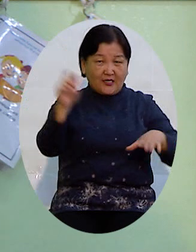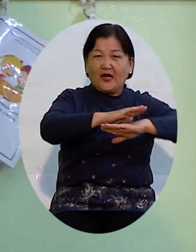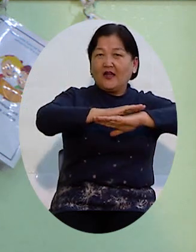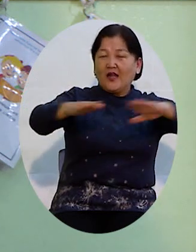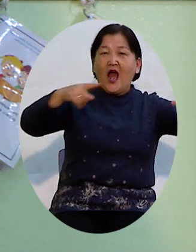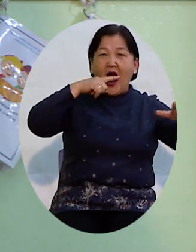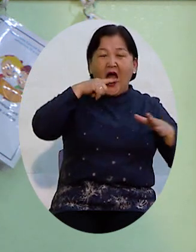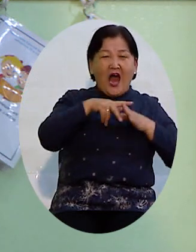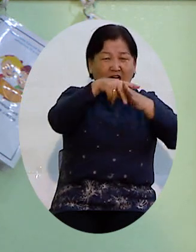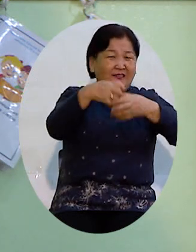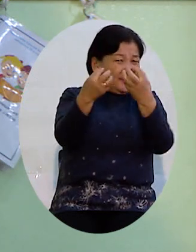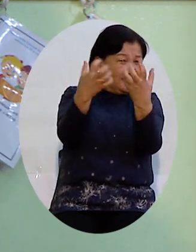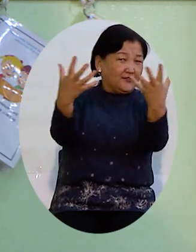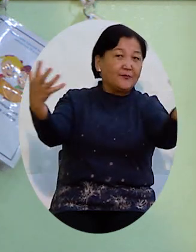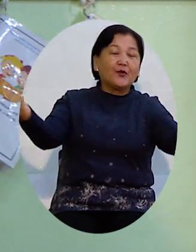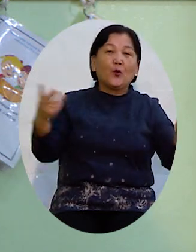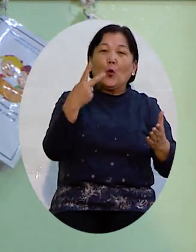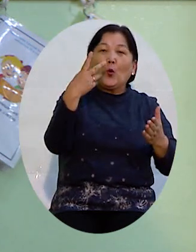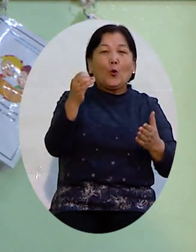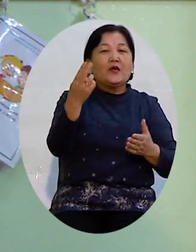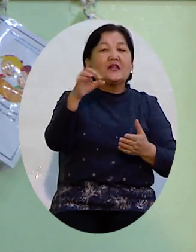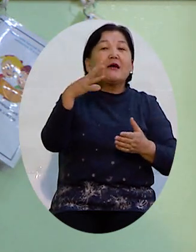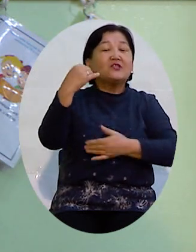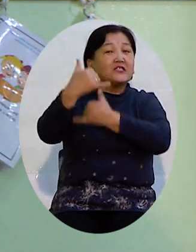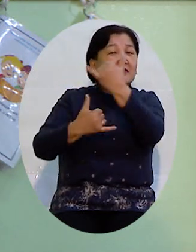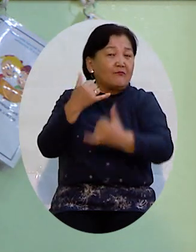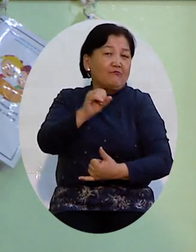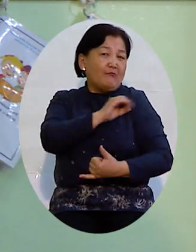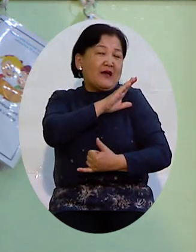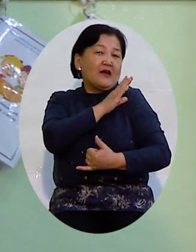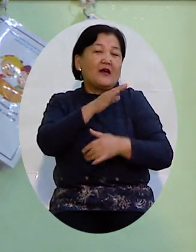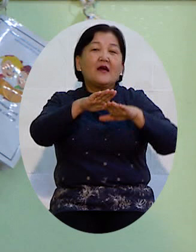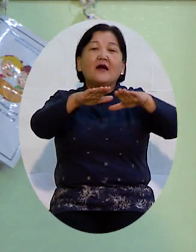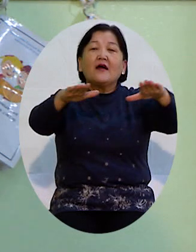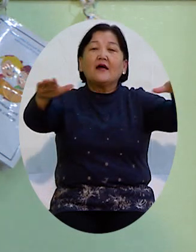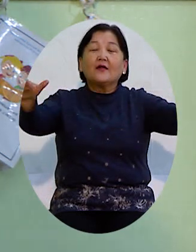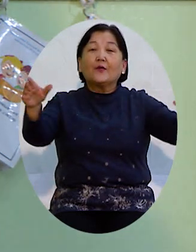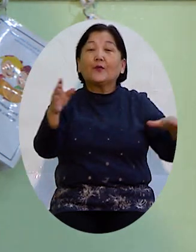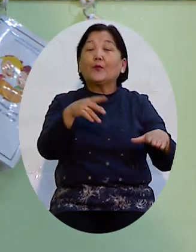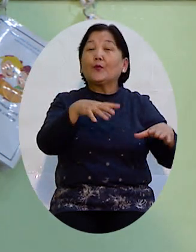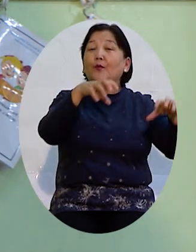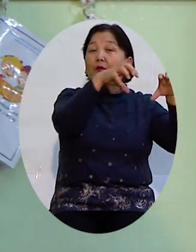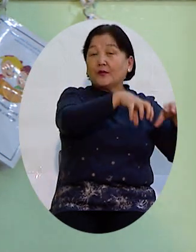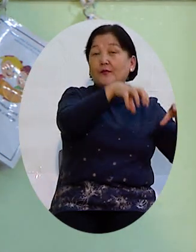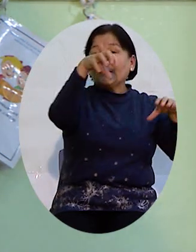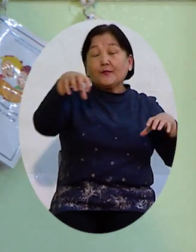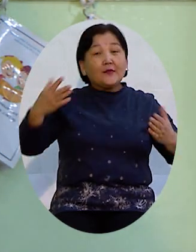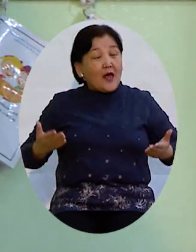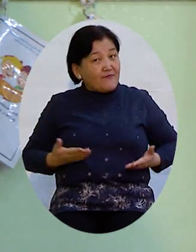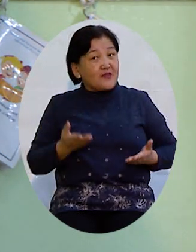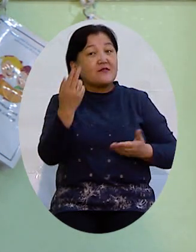адуун багтаж ядаж, үе дэмцсэн баян харамчийнхны хот айл үүлэмт нэвсээцхэн аж төрдөг